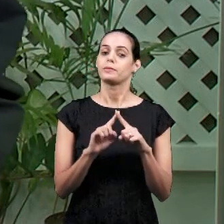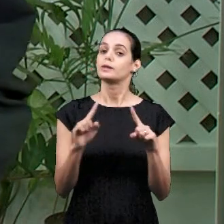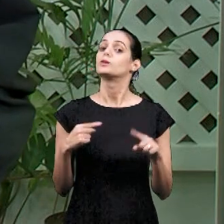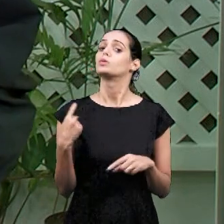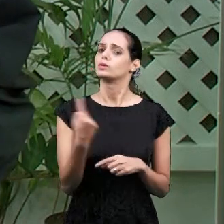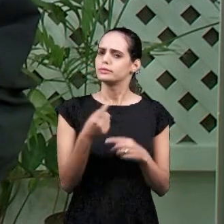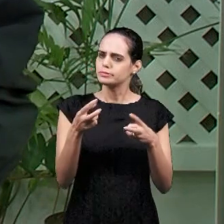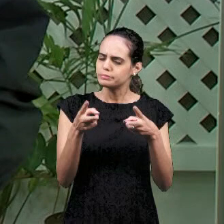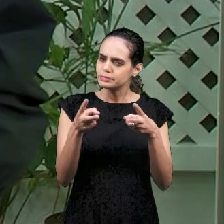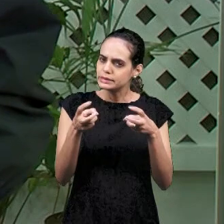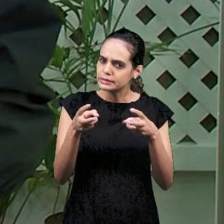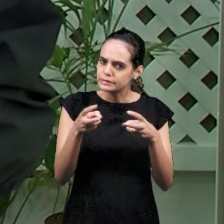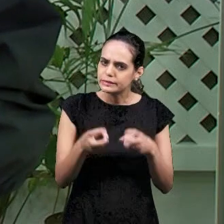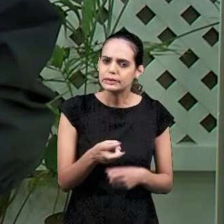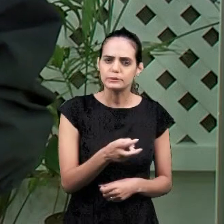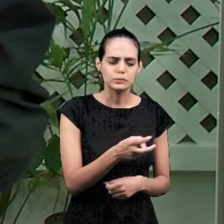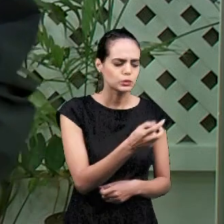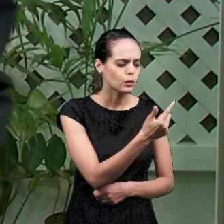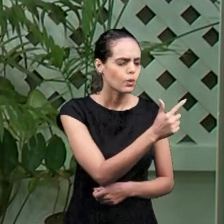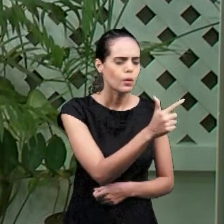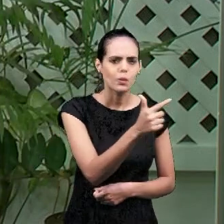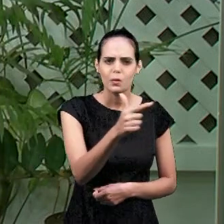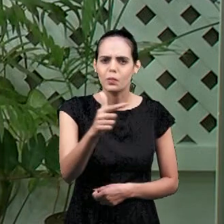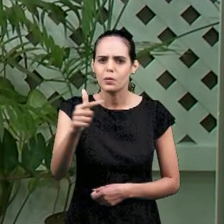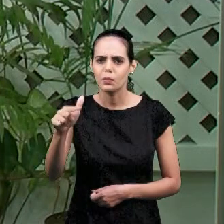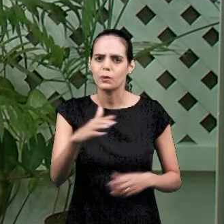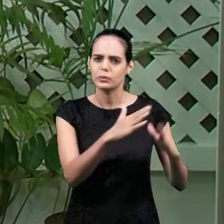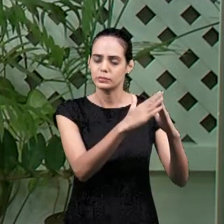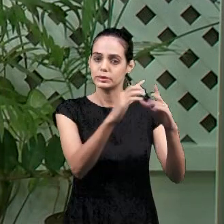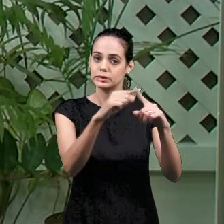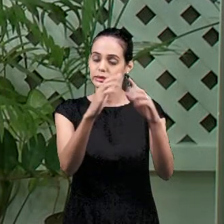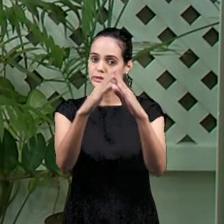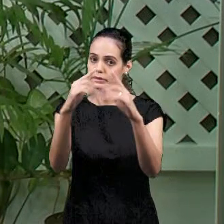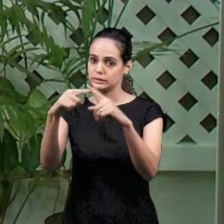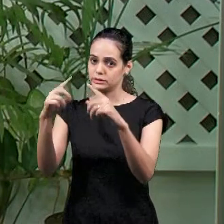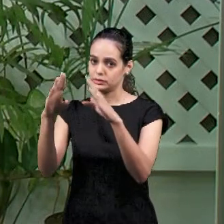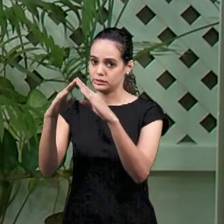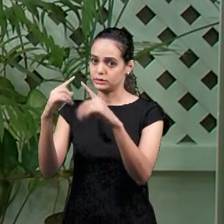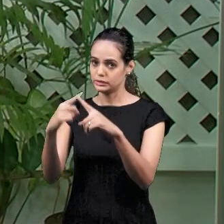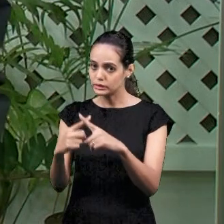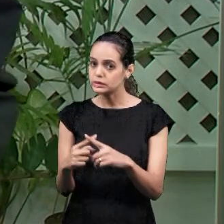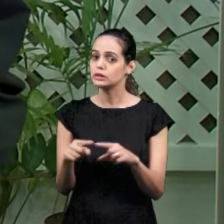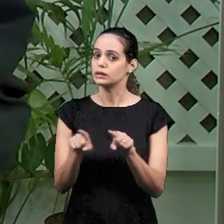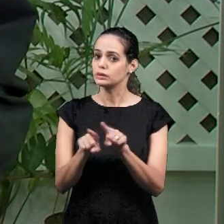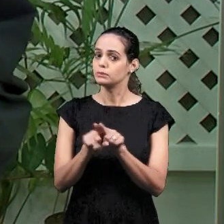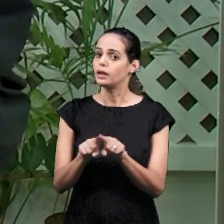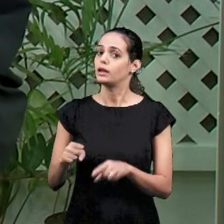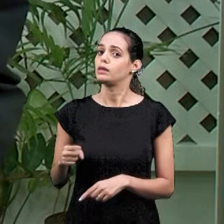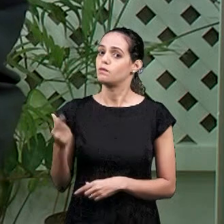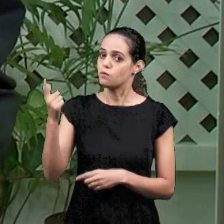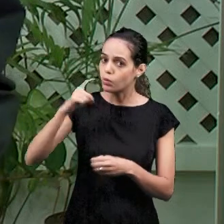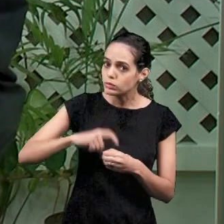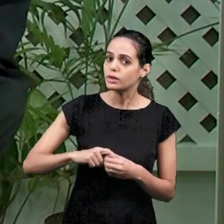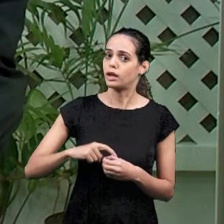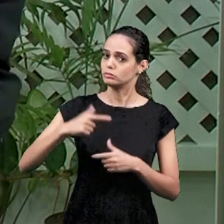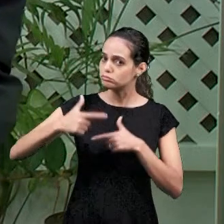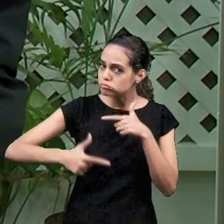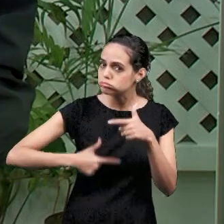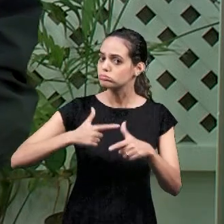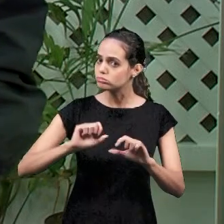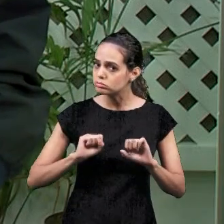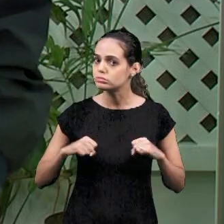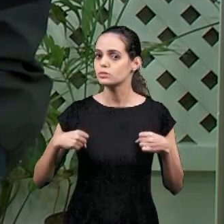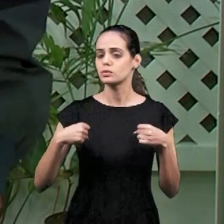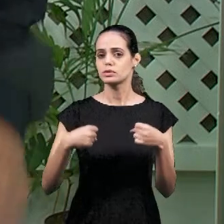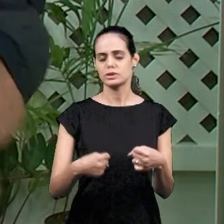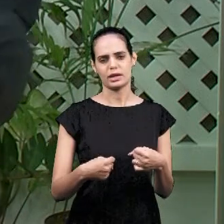nous observons qu'il y a un besoin que d'autres puissent revenir à son travail, d'autres